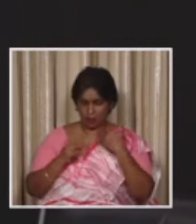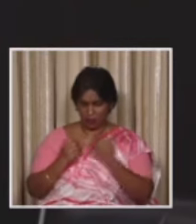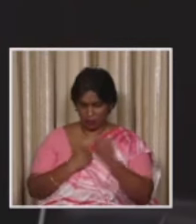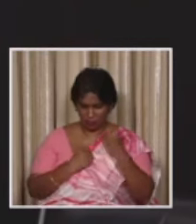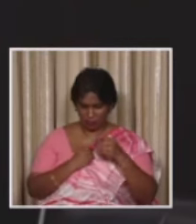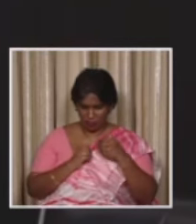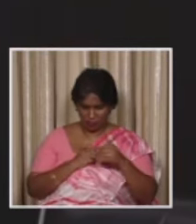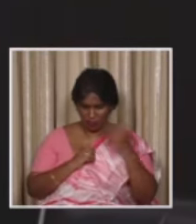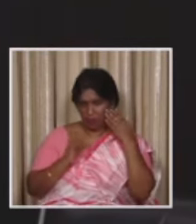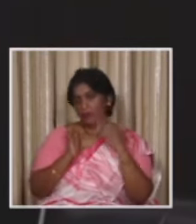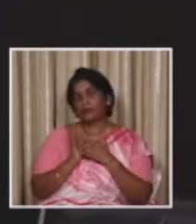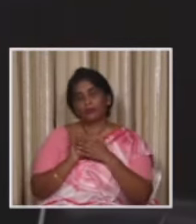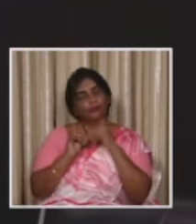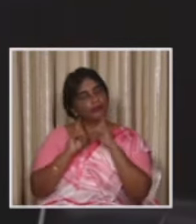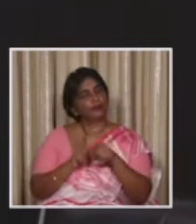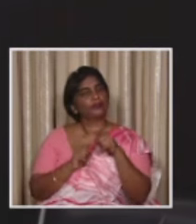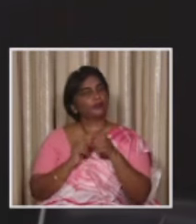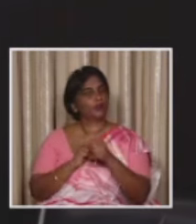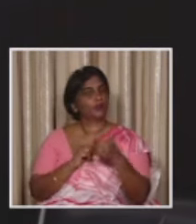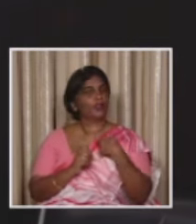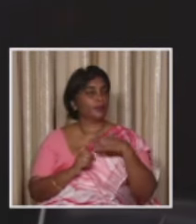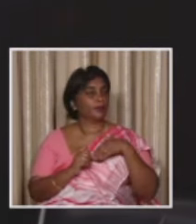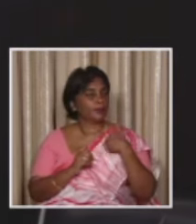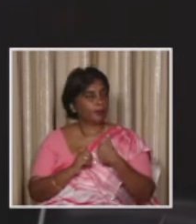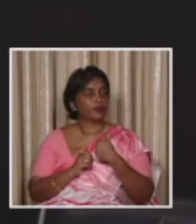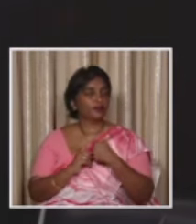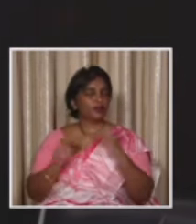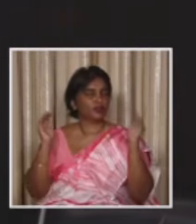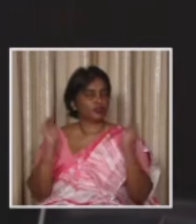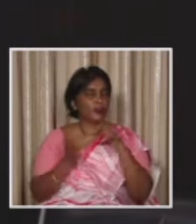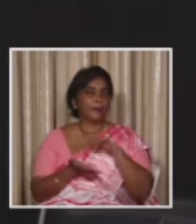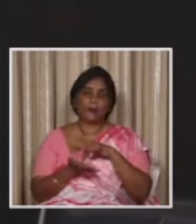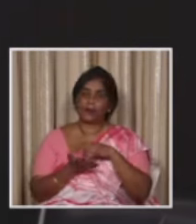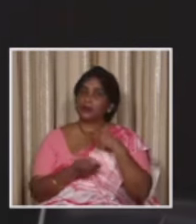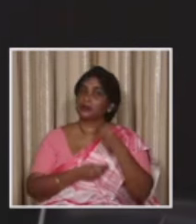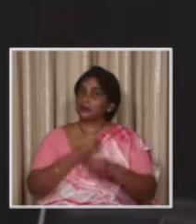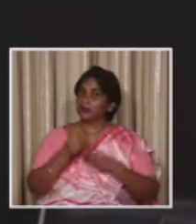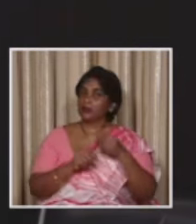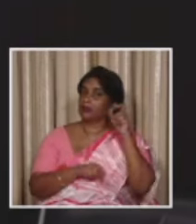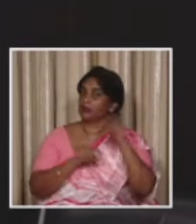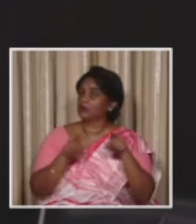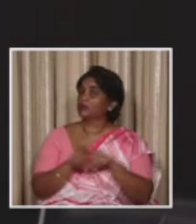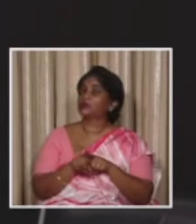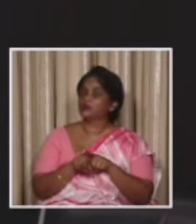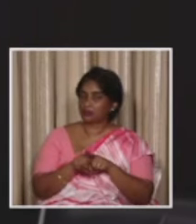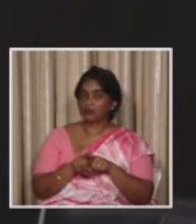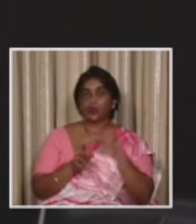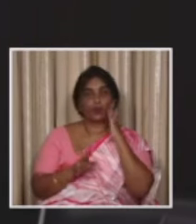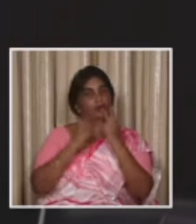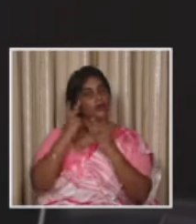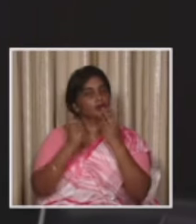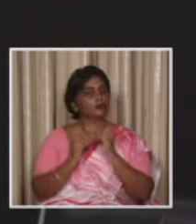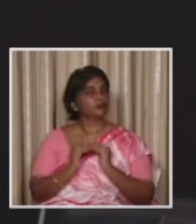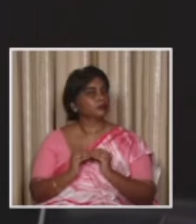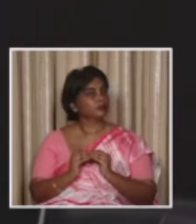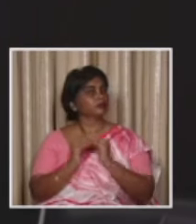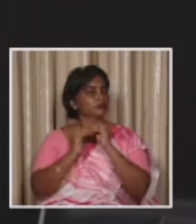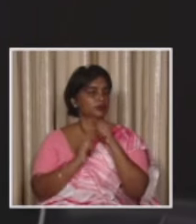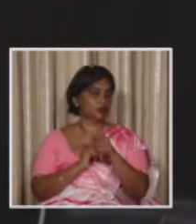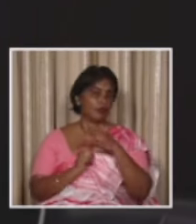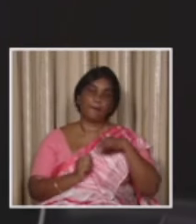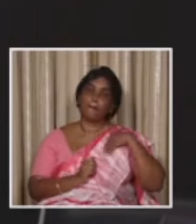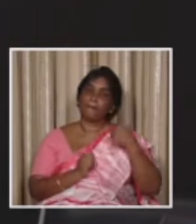බැංකු වලට. ඒ නිසා තමයි අපි මූලික සුළුහා මධ්‍ය පරිමාණ ව්‍යාපාරිකයට අමතරව සංචාරක ව්‍යාපාරයට